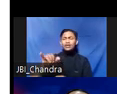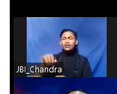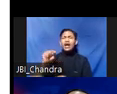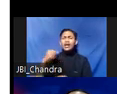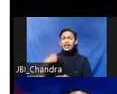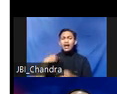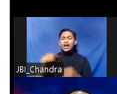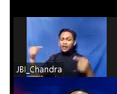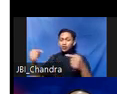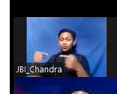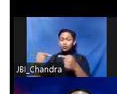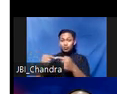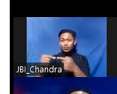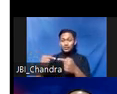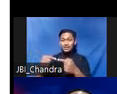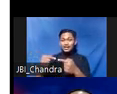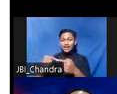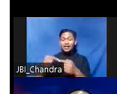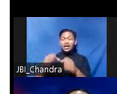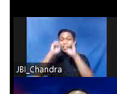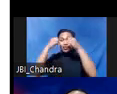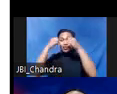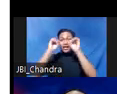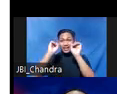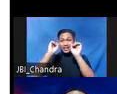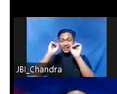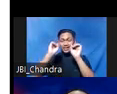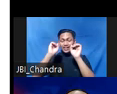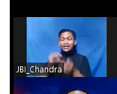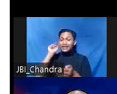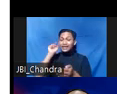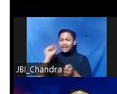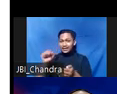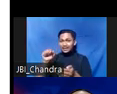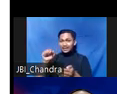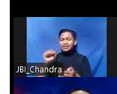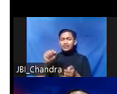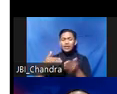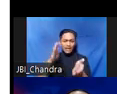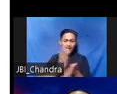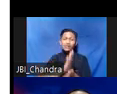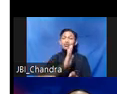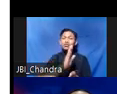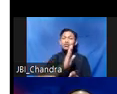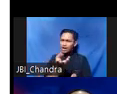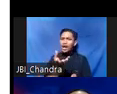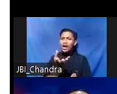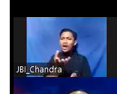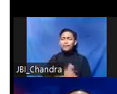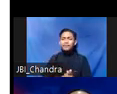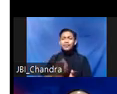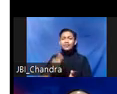nanti tinggal sekali klik metadatanya sudah pindah ke mendeley jadi lebih mudah ya Selain itu bisa juga untuk